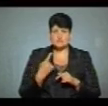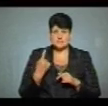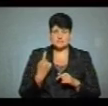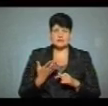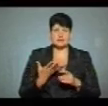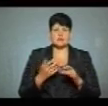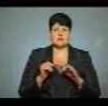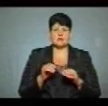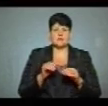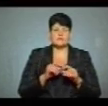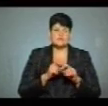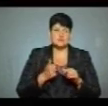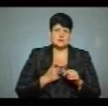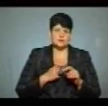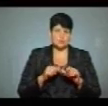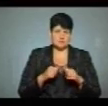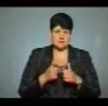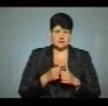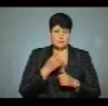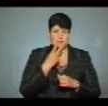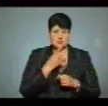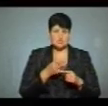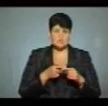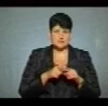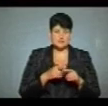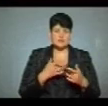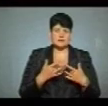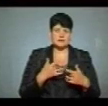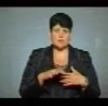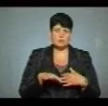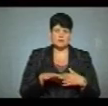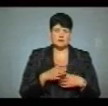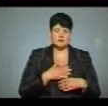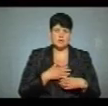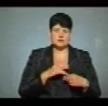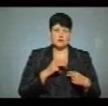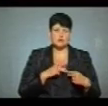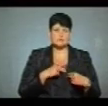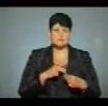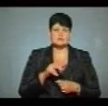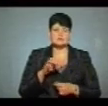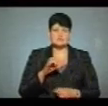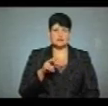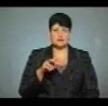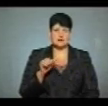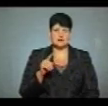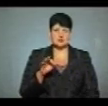десантно-штурмовою бригадою Збройних сил України. Бачила техніку на театральному майдані і наша кореспондентка Світлана Лазорик.